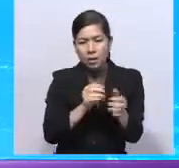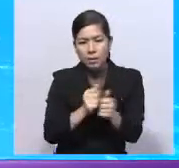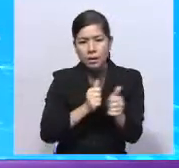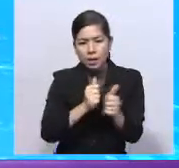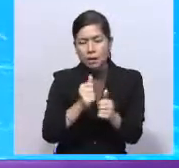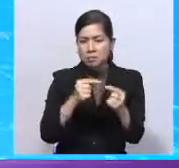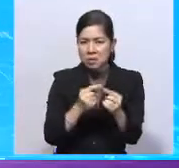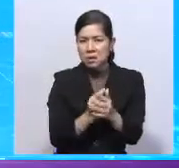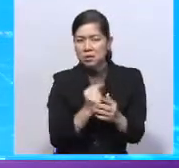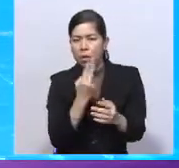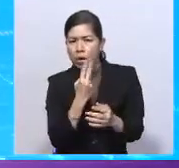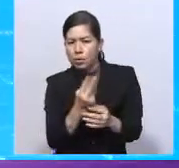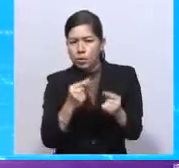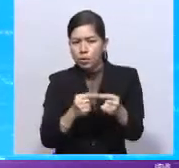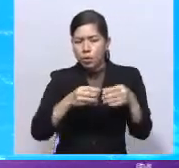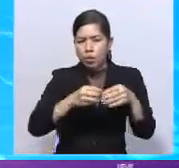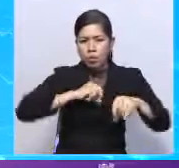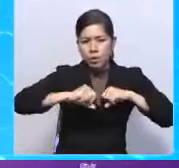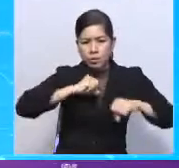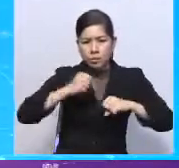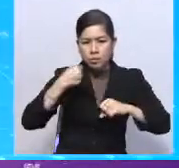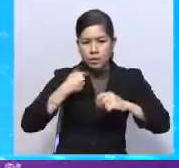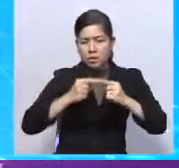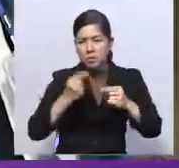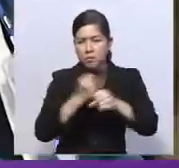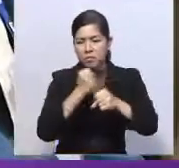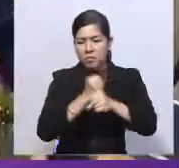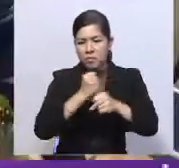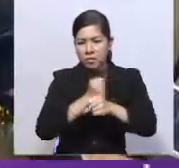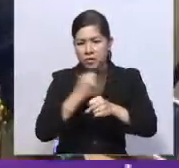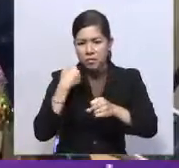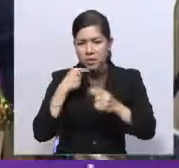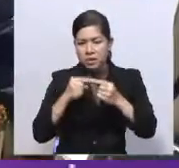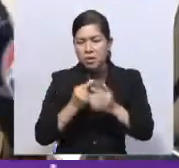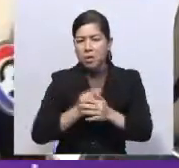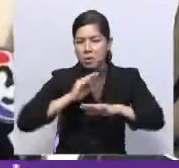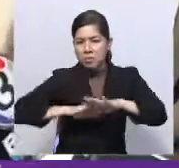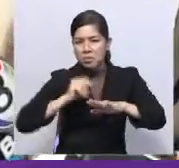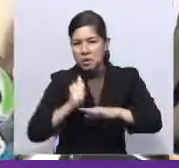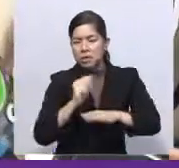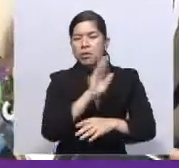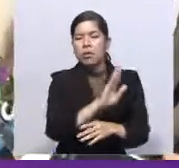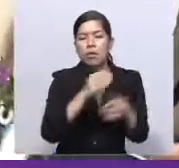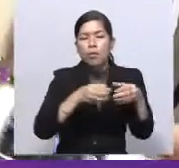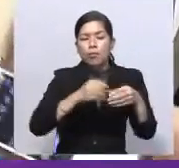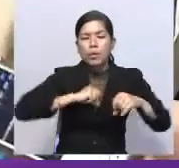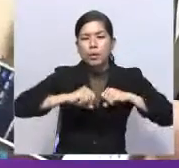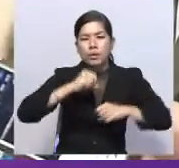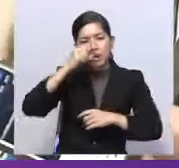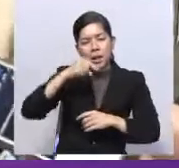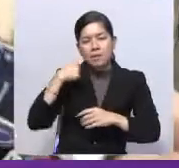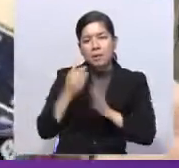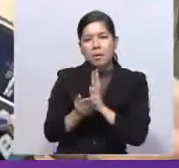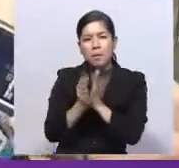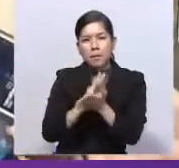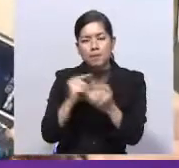านถือเป็นเวทีประลองความรู้ความสามารถแล้วก็ทักษะฝีมือในงานวิชาชีพของเยาวชนไทยที่จะต้องมีการปรับตัวให้ทันต่อวิทยาการ